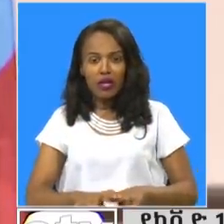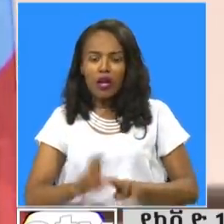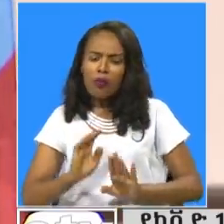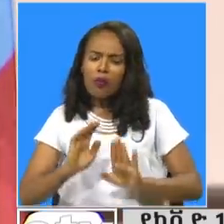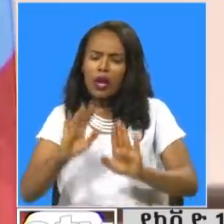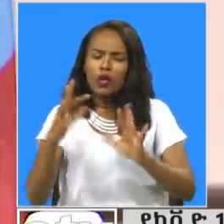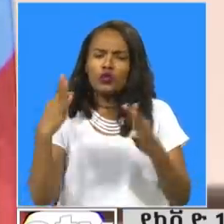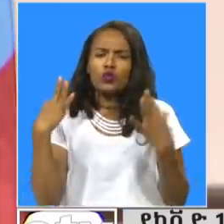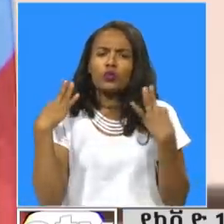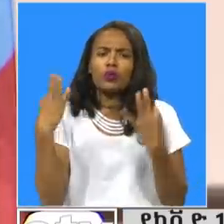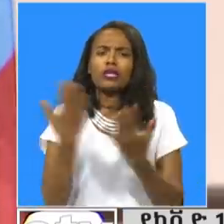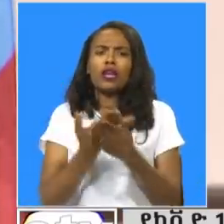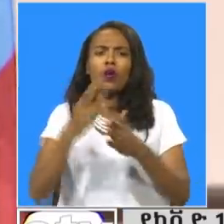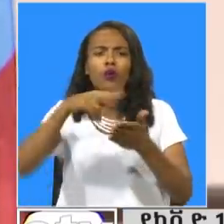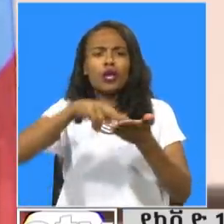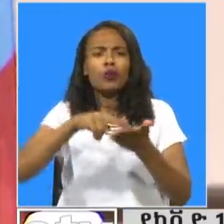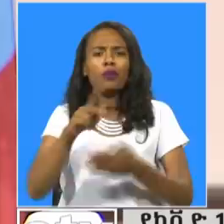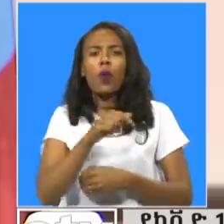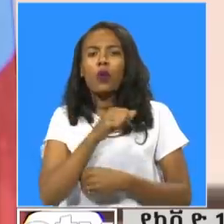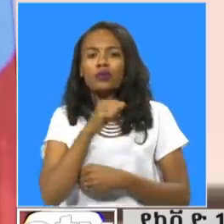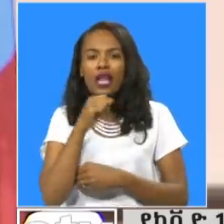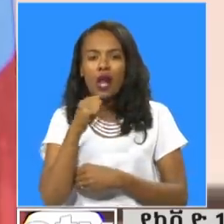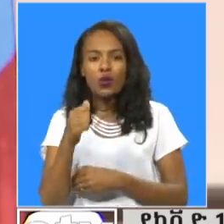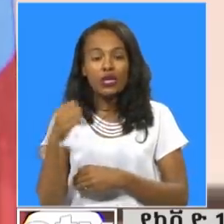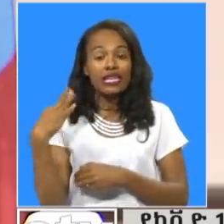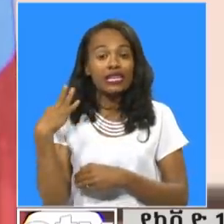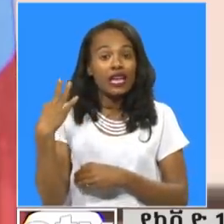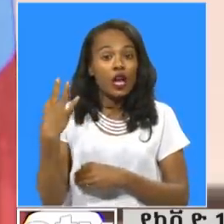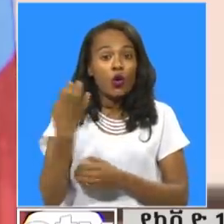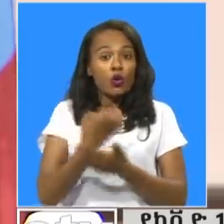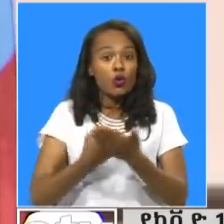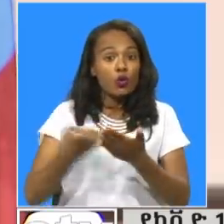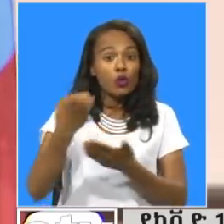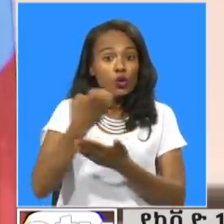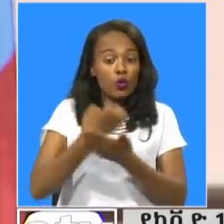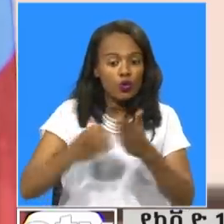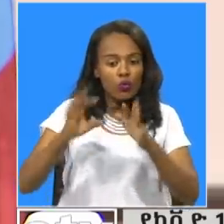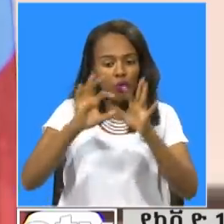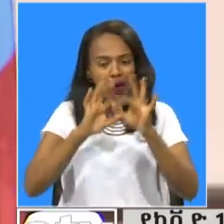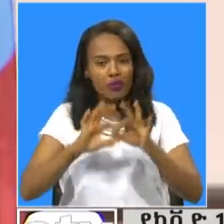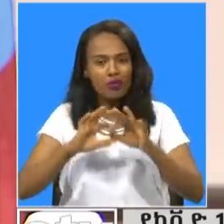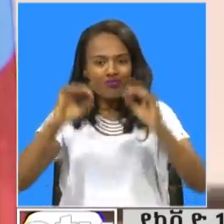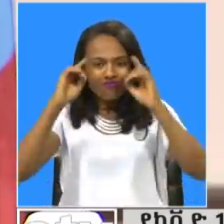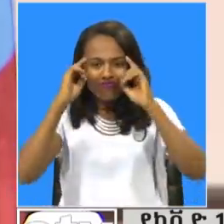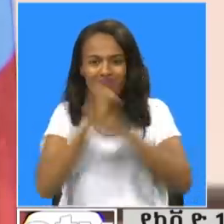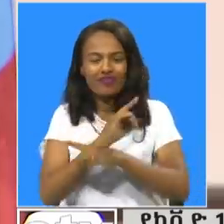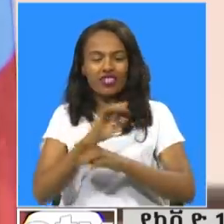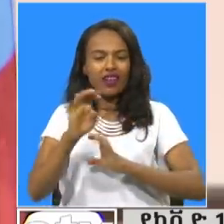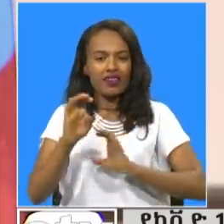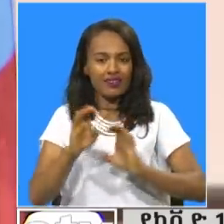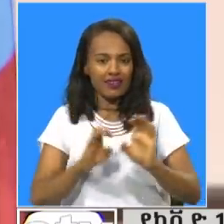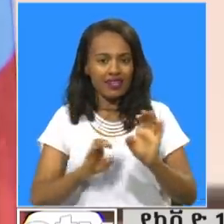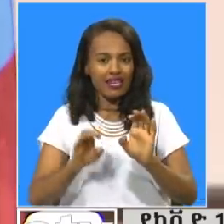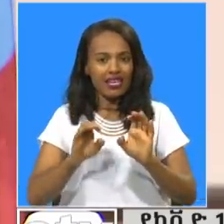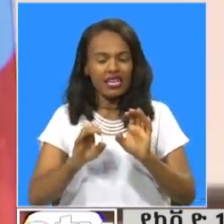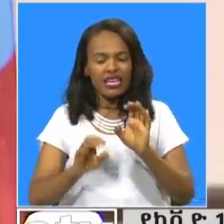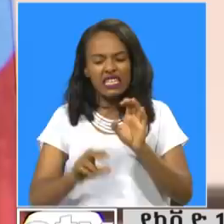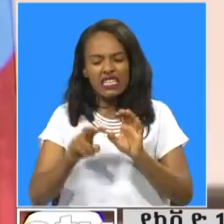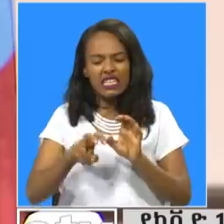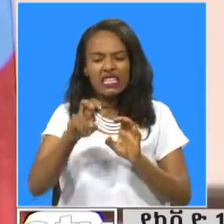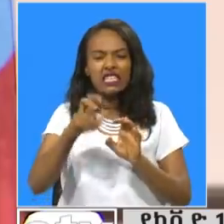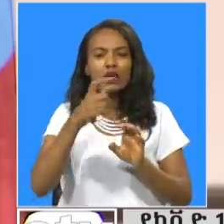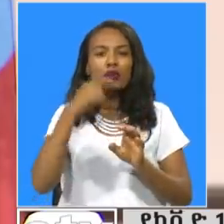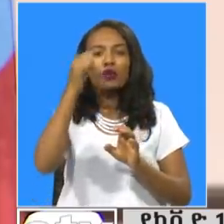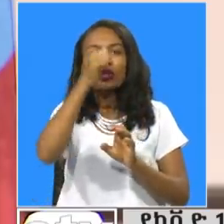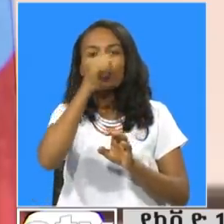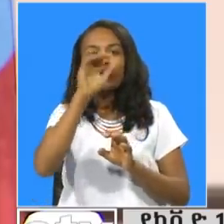በራሱ በጤና ጉዳይ የሚቆም ስላልሆነ ጤናው ኢኮኖሚው ማህበራዊን እያናጋ ድክ ድክ የሚሉ እንደ